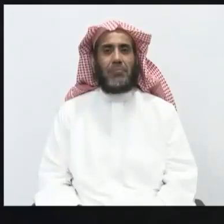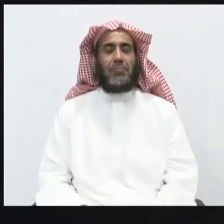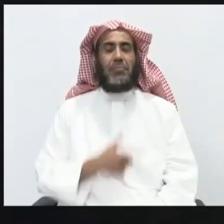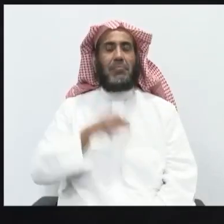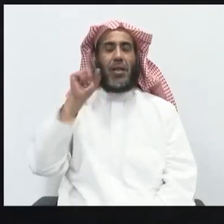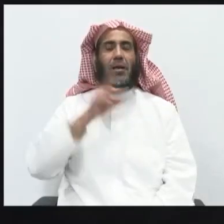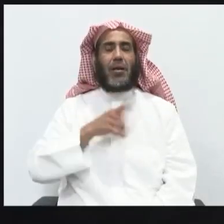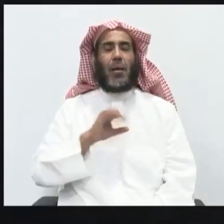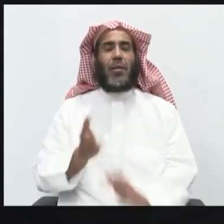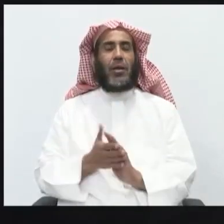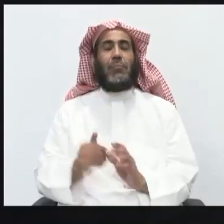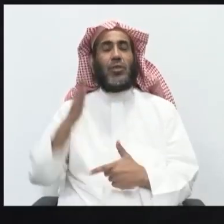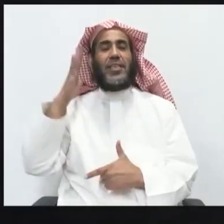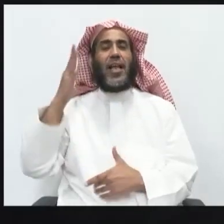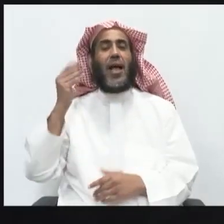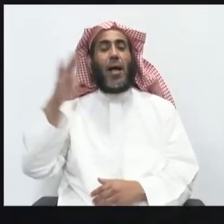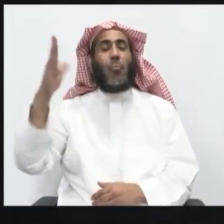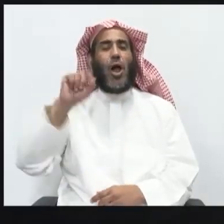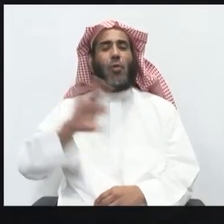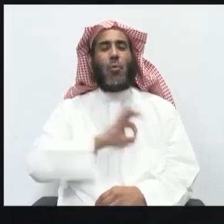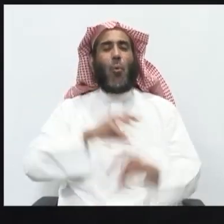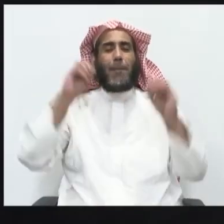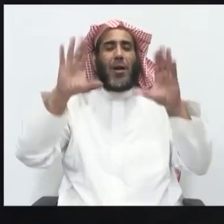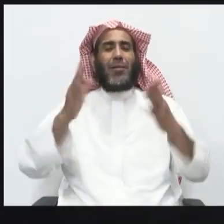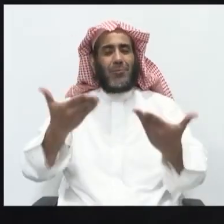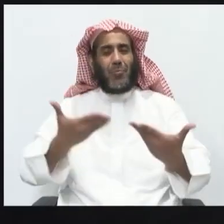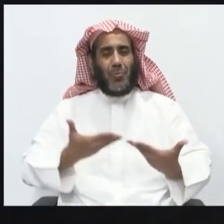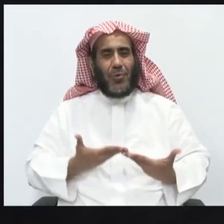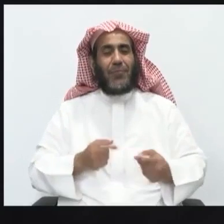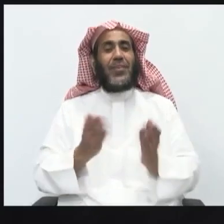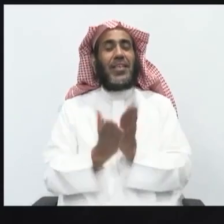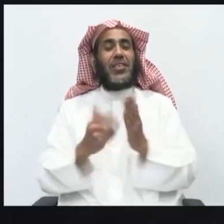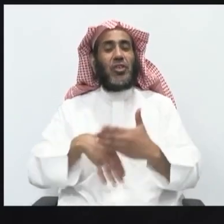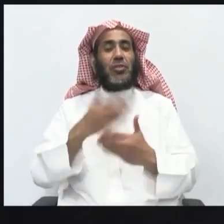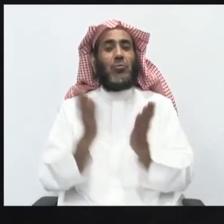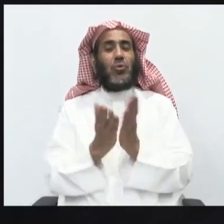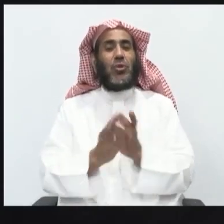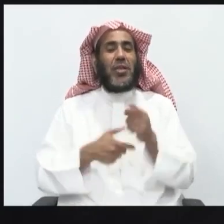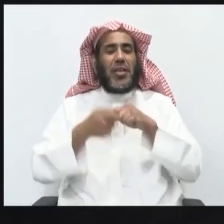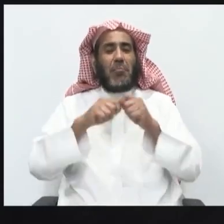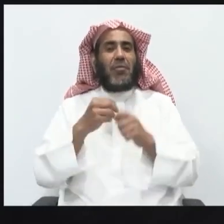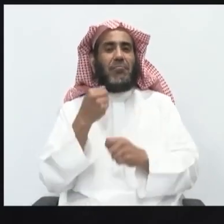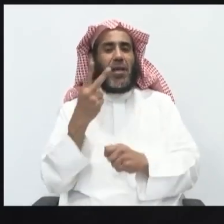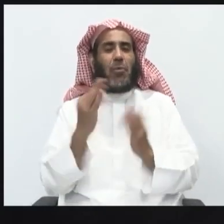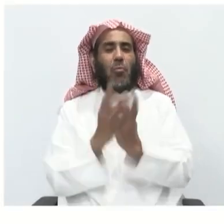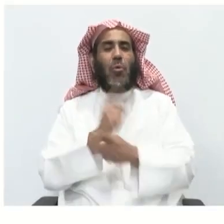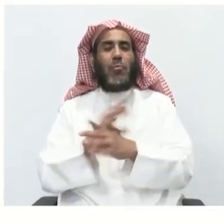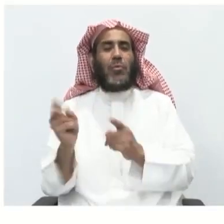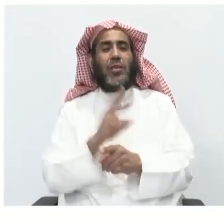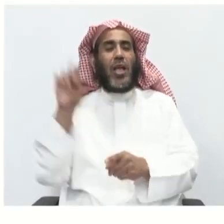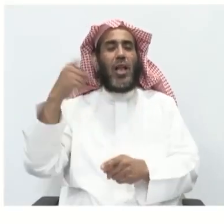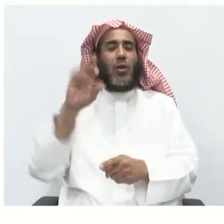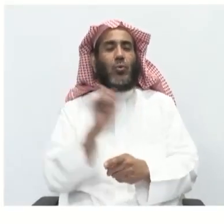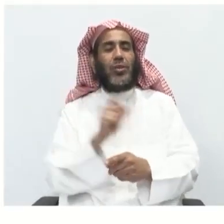بسم الله الرحمن الرحيم السلام عليكم ورحمه الله وبركاته اهلا وسهلا بكم في درس جديد من دروس الكيمياء اثنين معكم معلمتكم